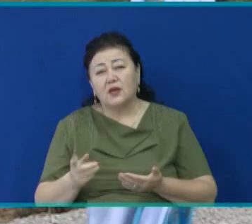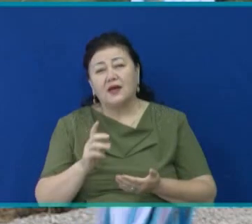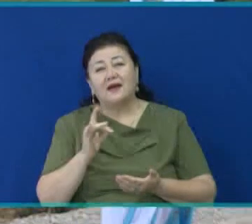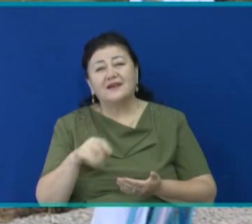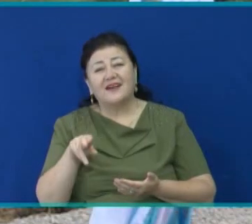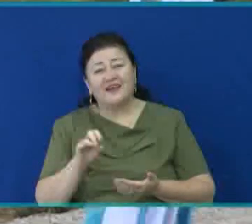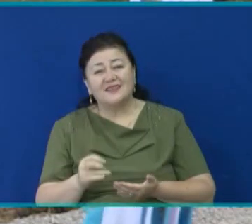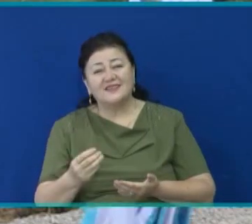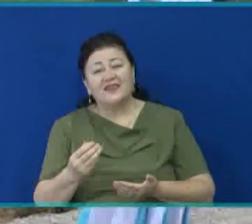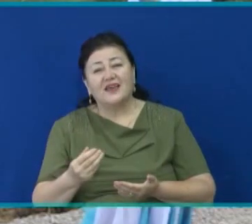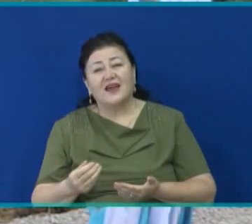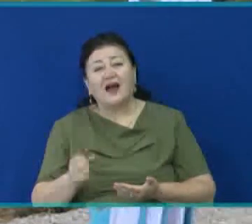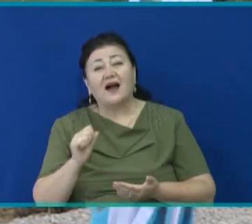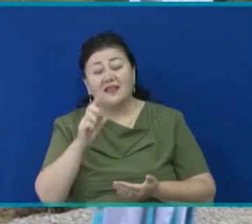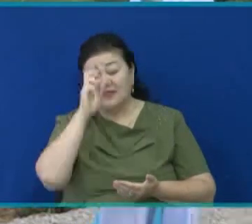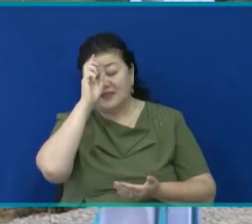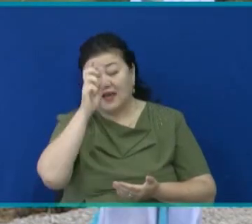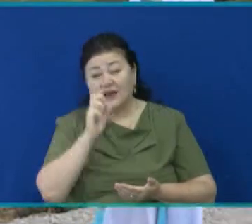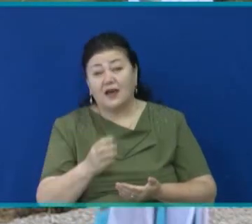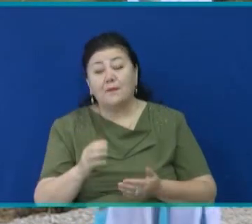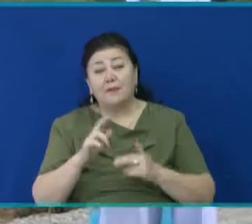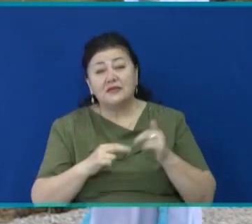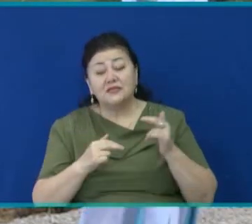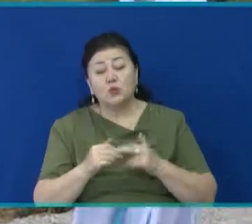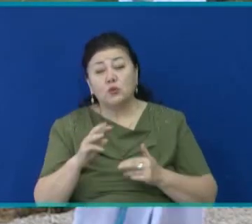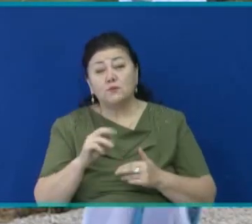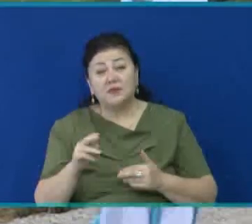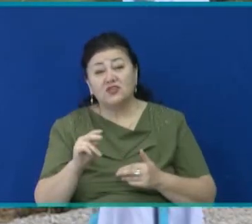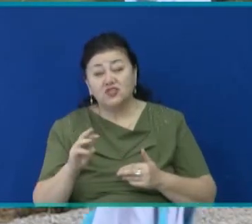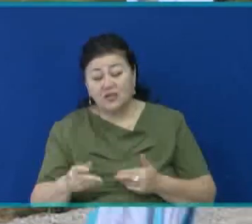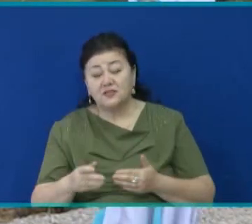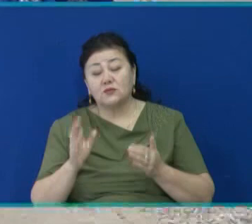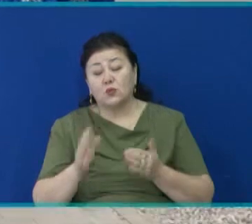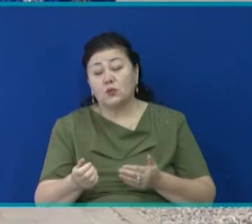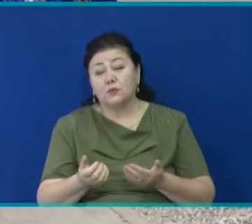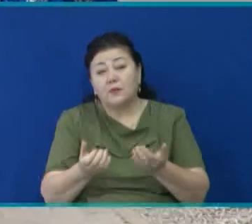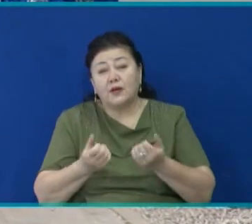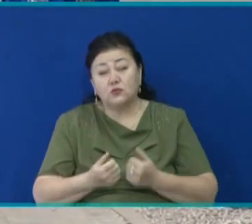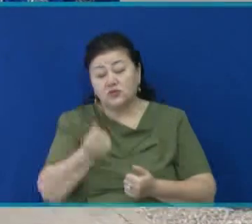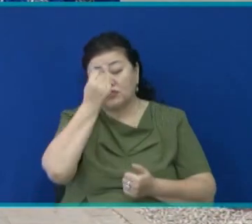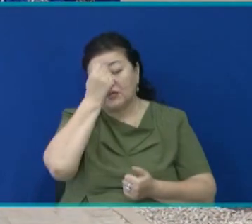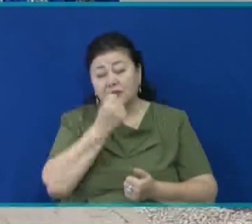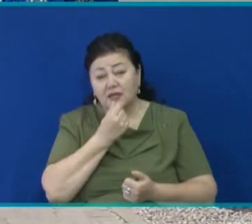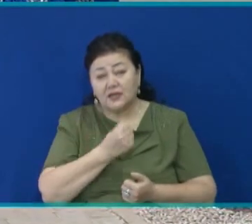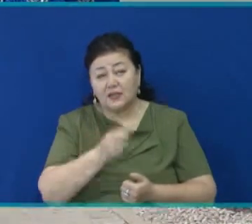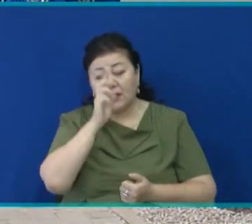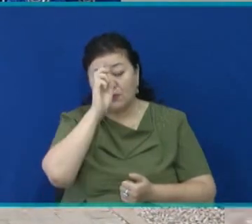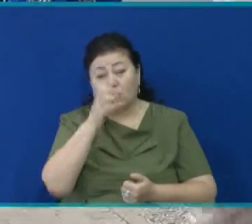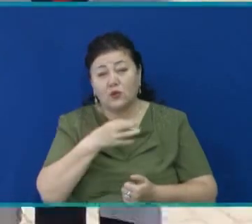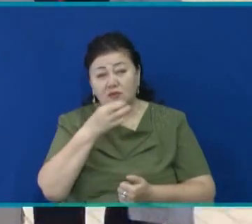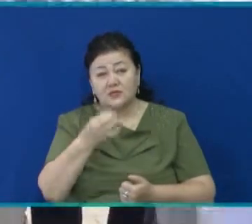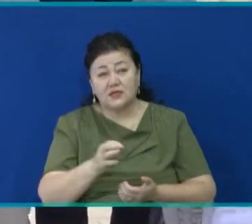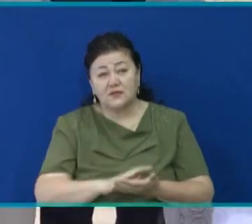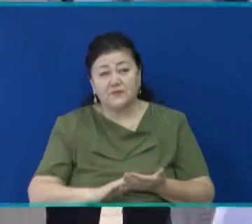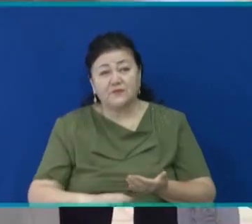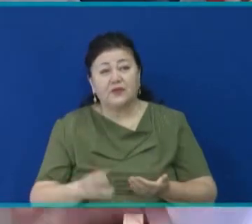людей построит мечеть на земле, за свои благие намерения он получит награду от Всевышнего. Присутствовавшие поблагодарили тех, кто, не